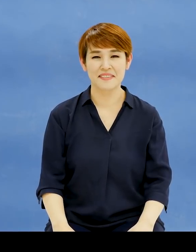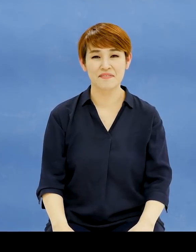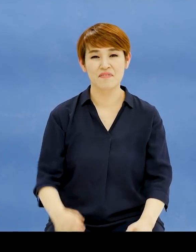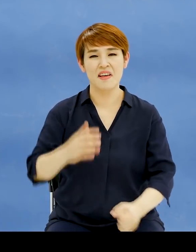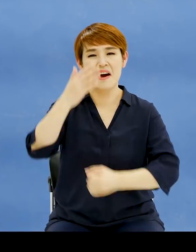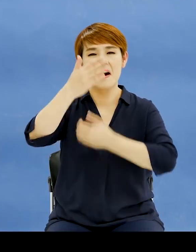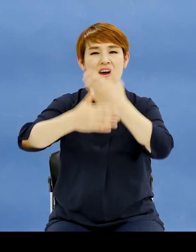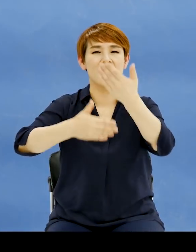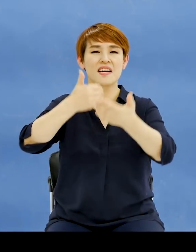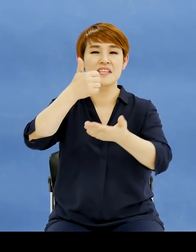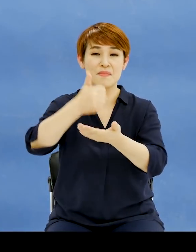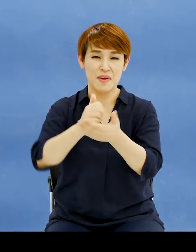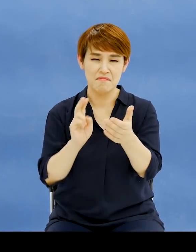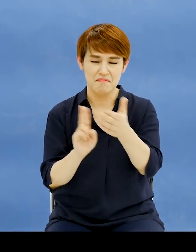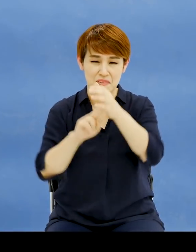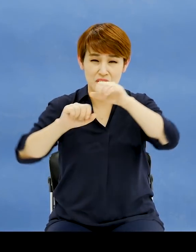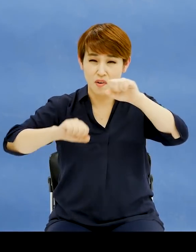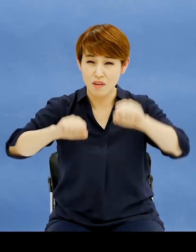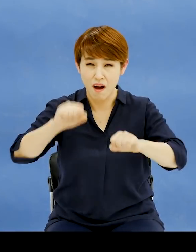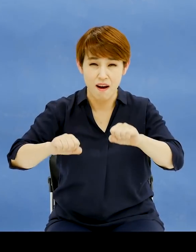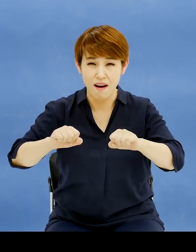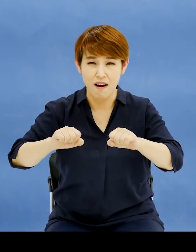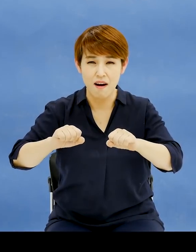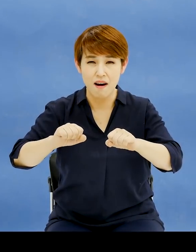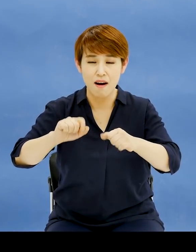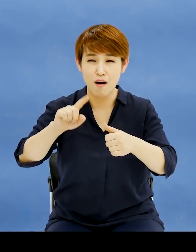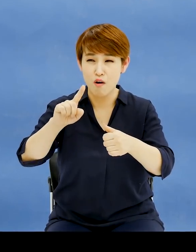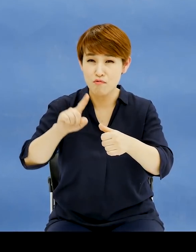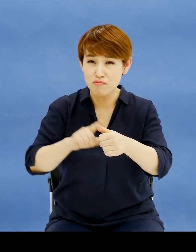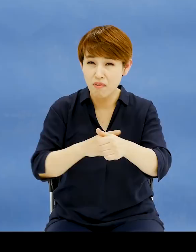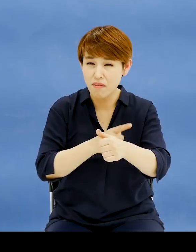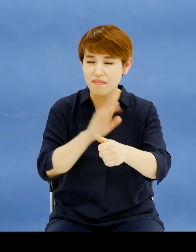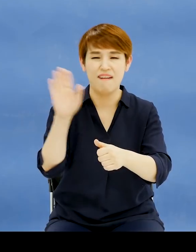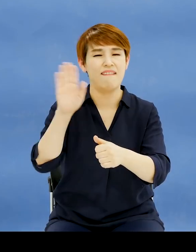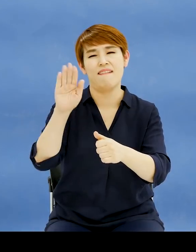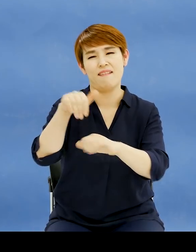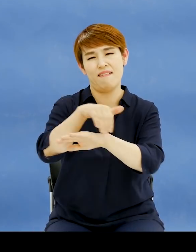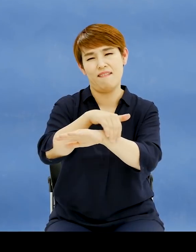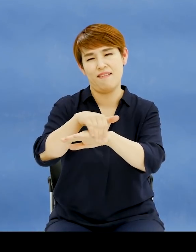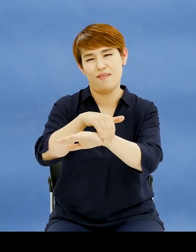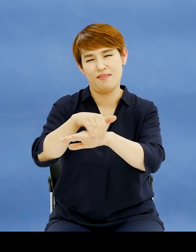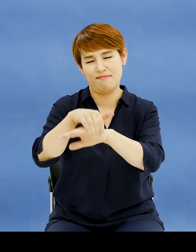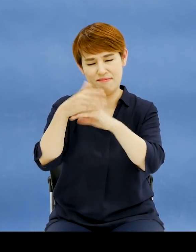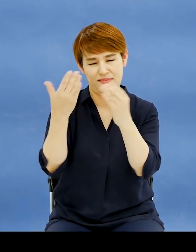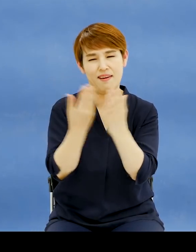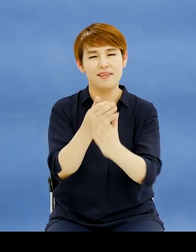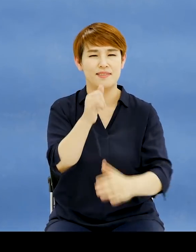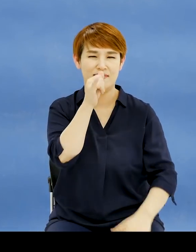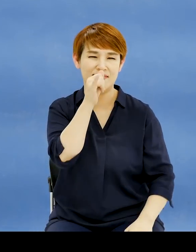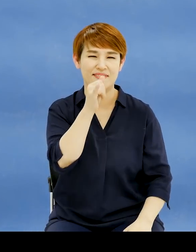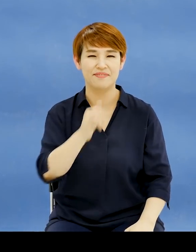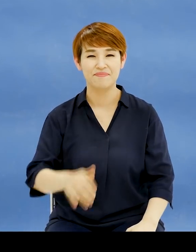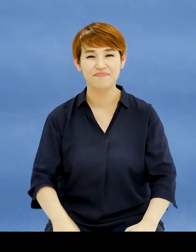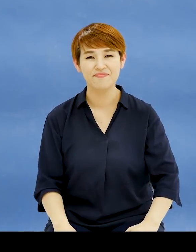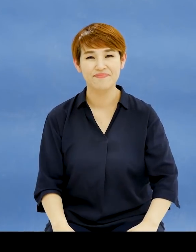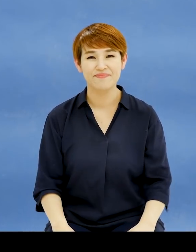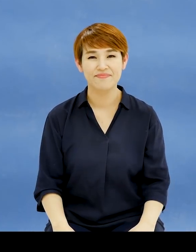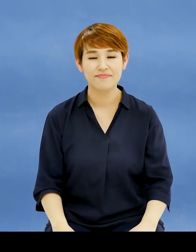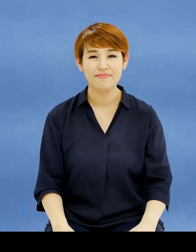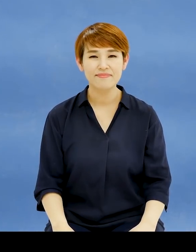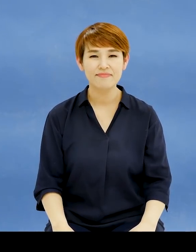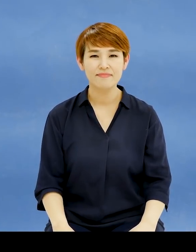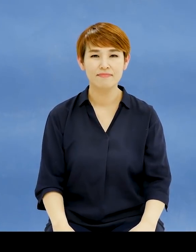이게 하나님의 역사심은 우연이라고 우리가 뭐 얘기를 하겠지만 사실 하나님에게는 우연이 없잖아요. 맞아요. 모든 것이 다